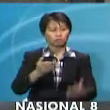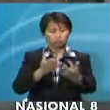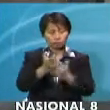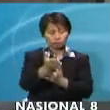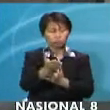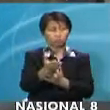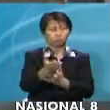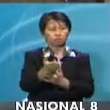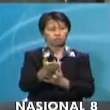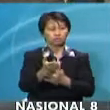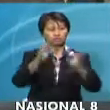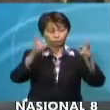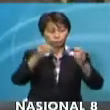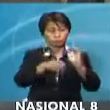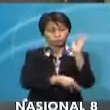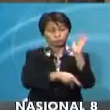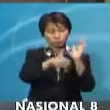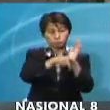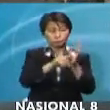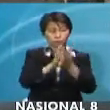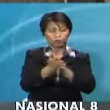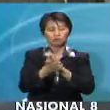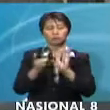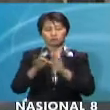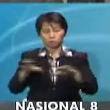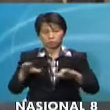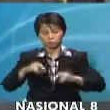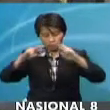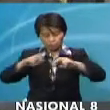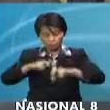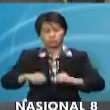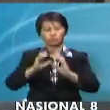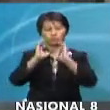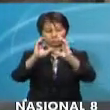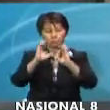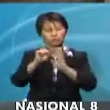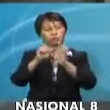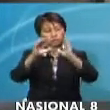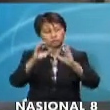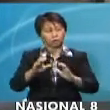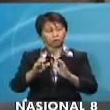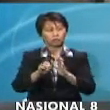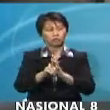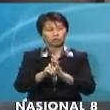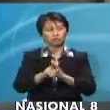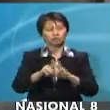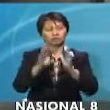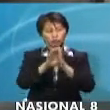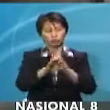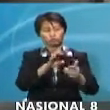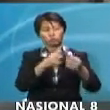melalui usul parlimen. Jadi dia dibuat penyelidikan secara departmental macam